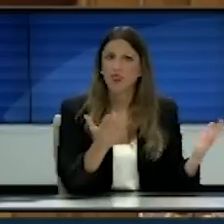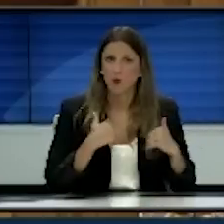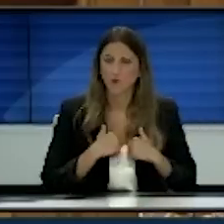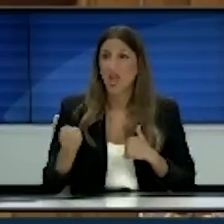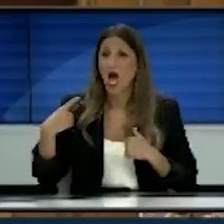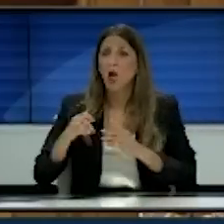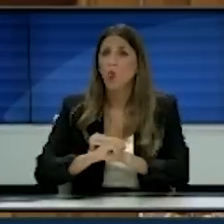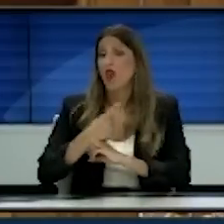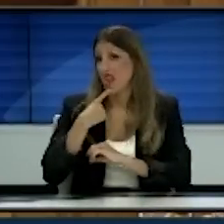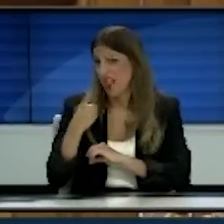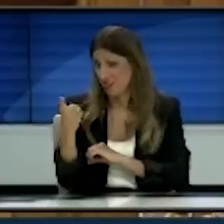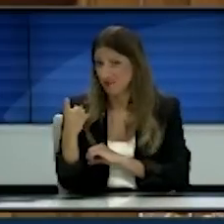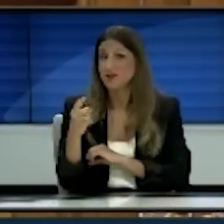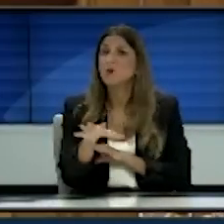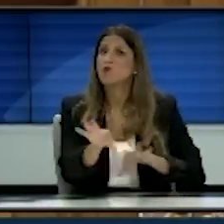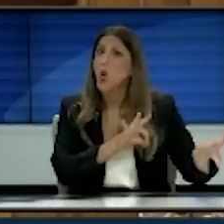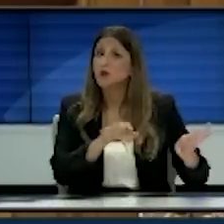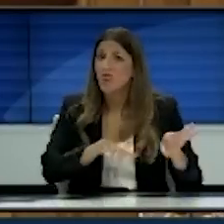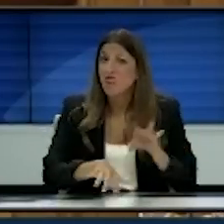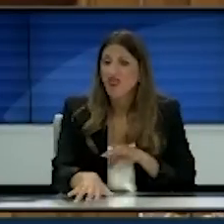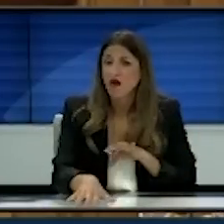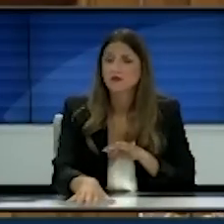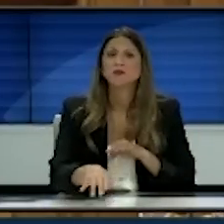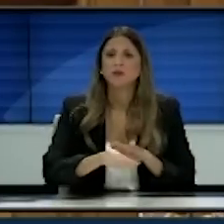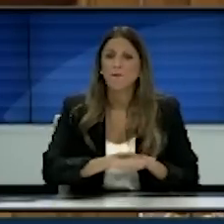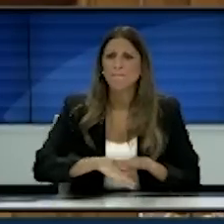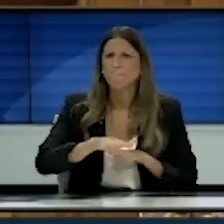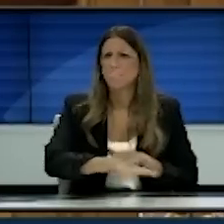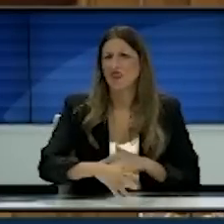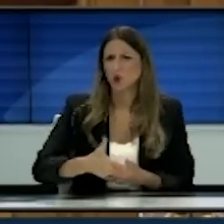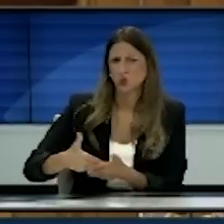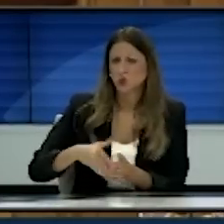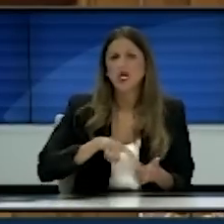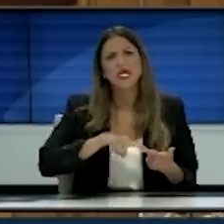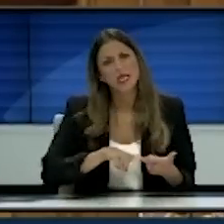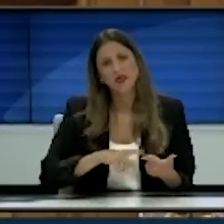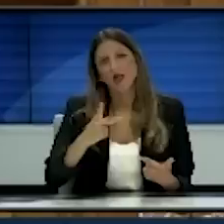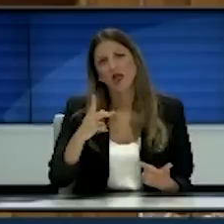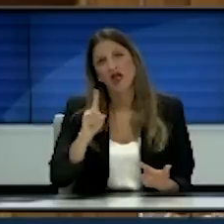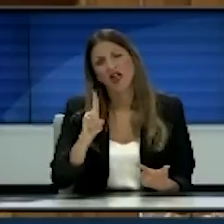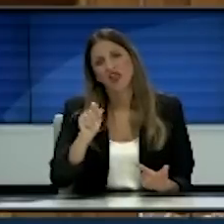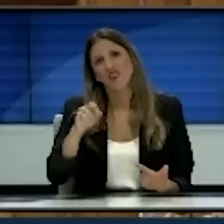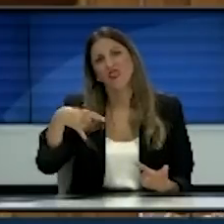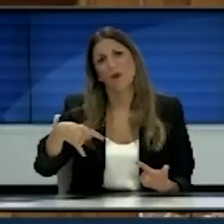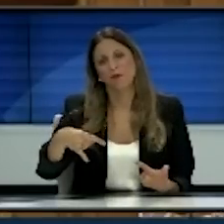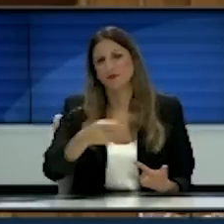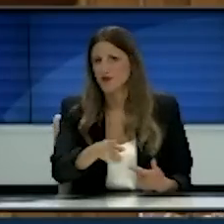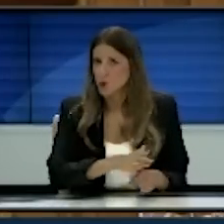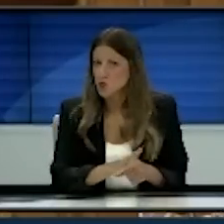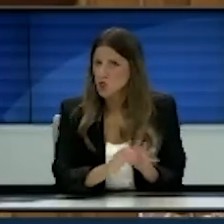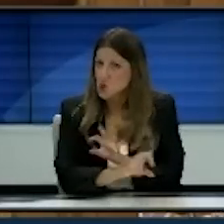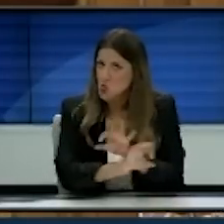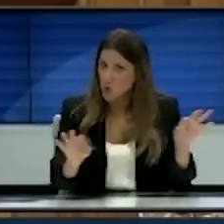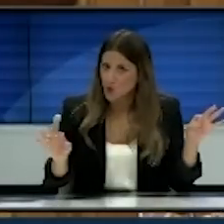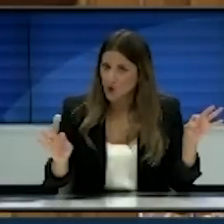στους παιδικούς σταθμούς και στα ΚΔΑΠ που καλύπτουν μόνο ένα πολύ μικρό μέρος των αυξημένων αναγκών. Στα